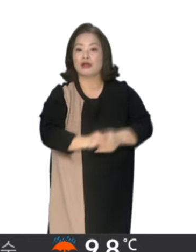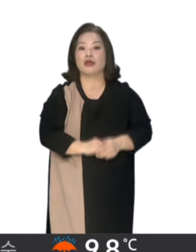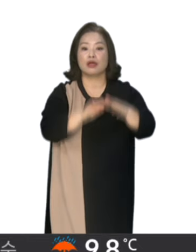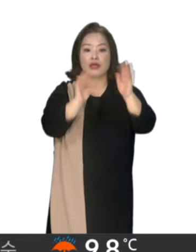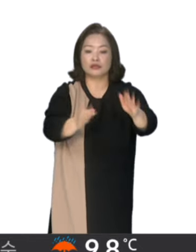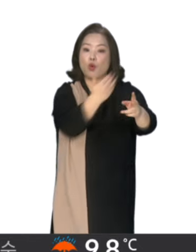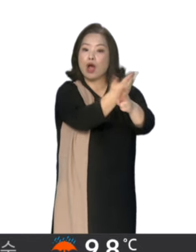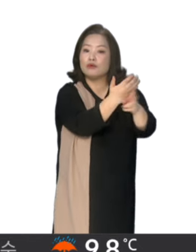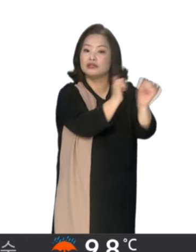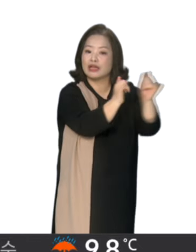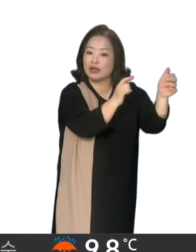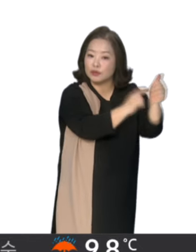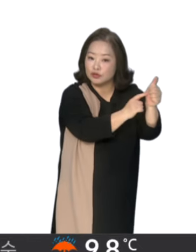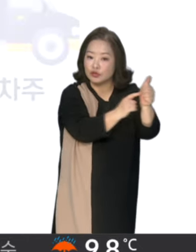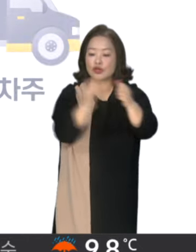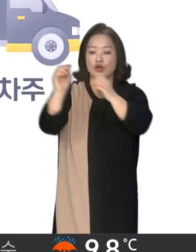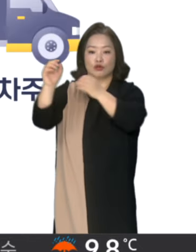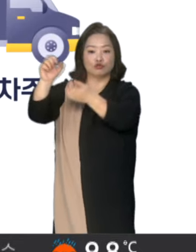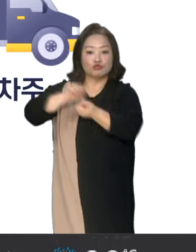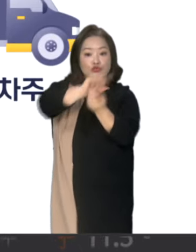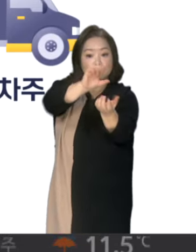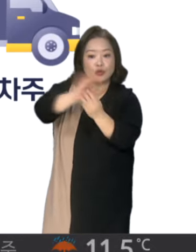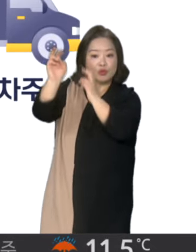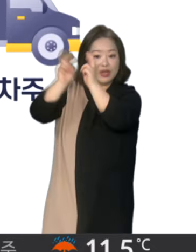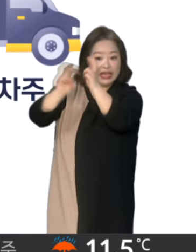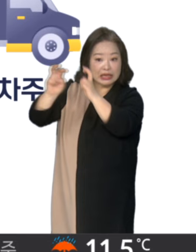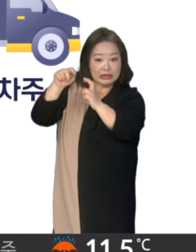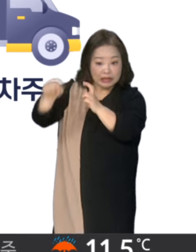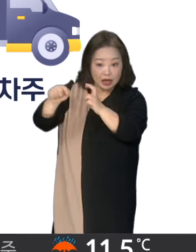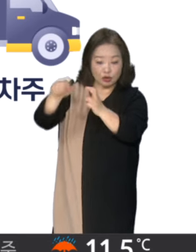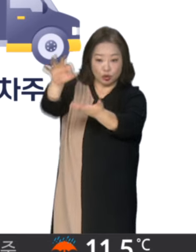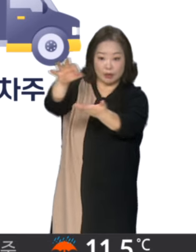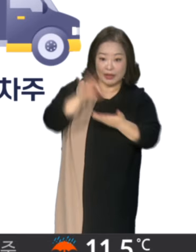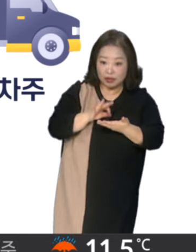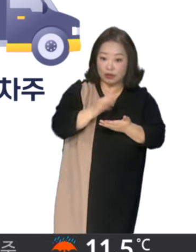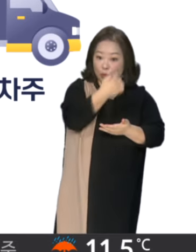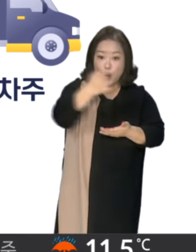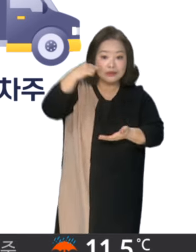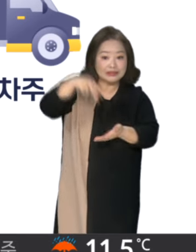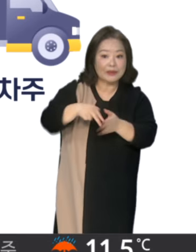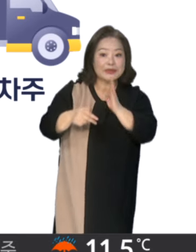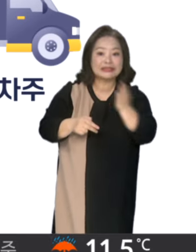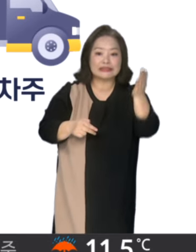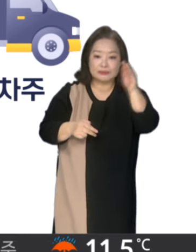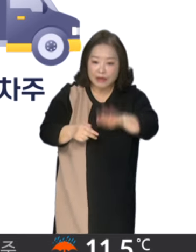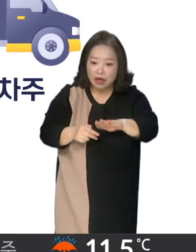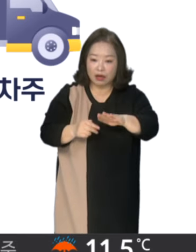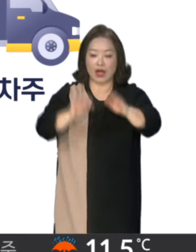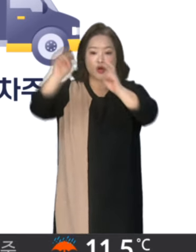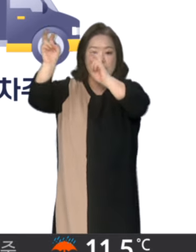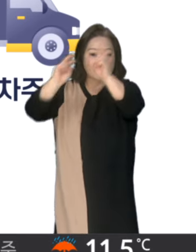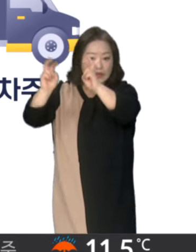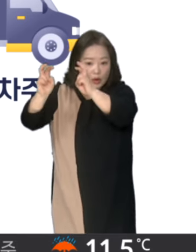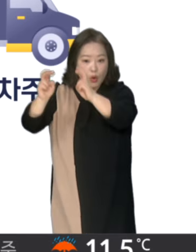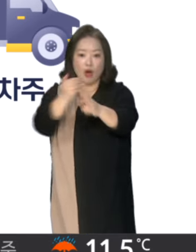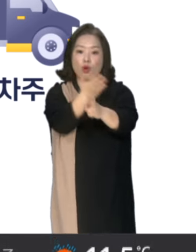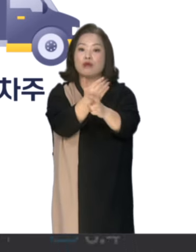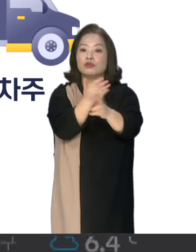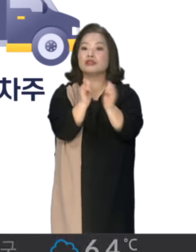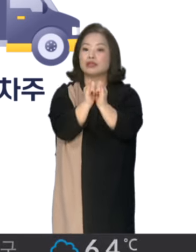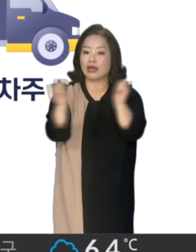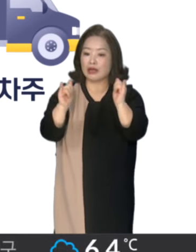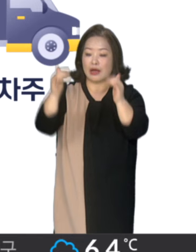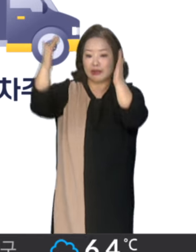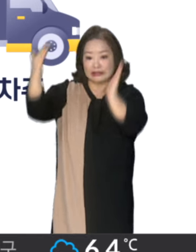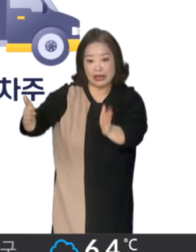제도는 트럭소유주가 운송회사로부터받는운임을보장하는동시에 운송 회사와화주간의운임차이는시장 자율에맡기도록